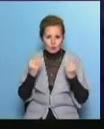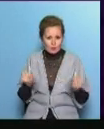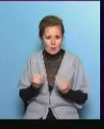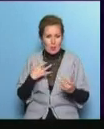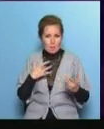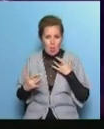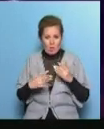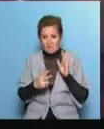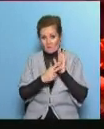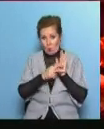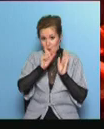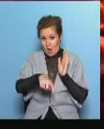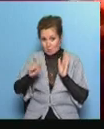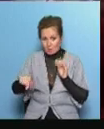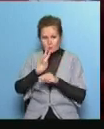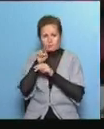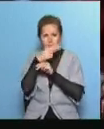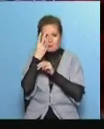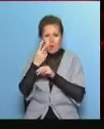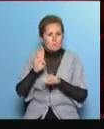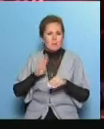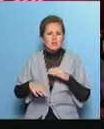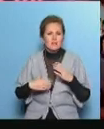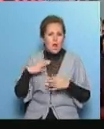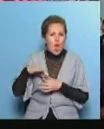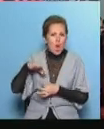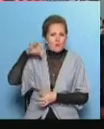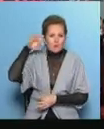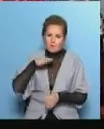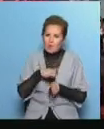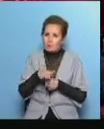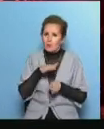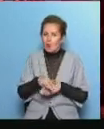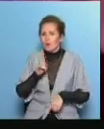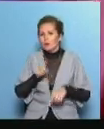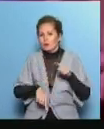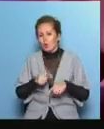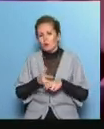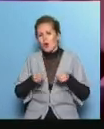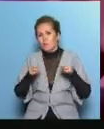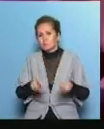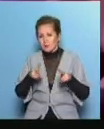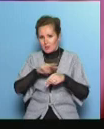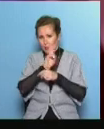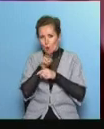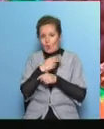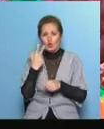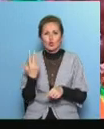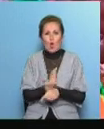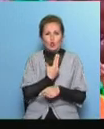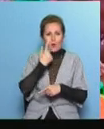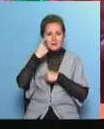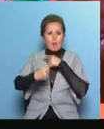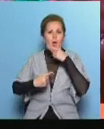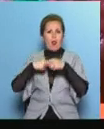акробатов цирка Никулина парят под самым куполом без страховки, выполняют редкий и очень опасный трюк – тройное сальто-мортале. Самое сложное